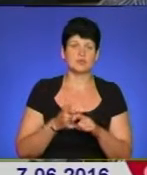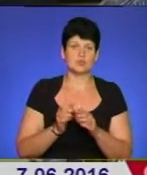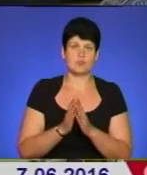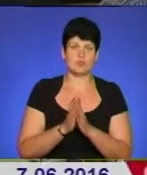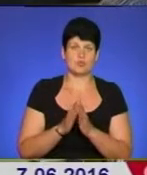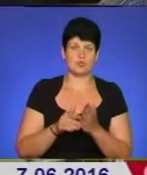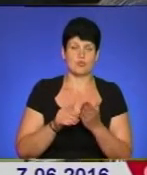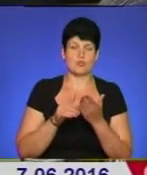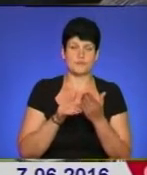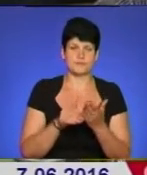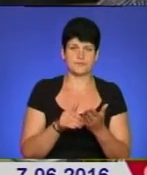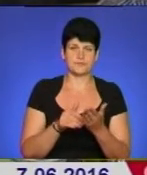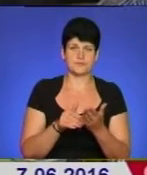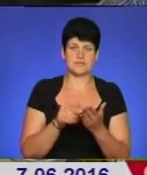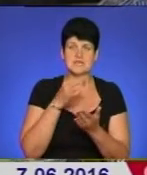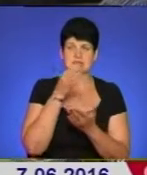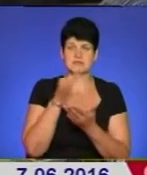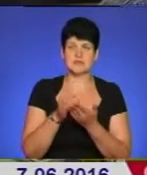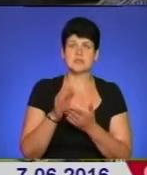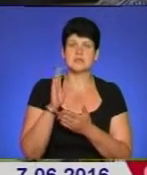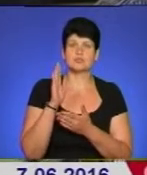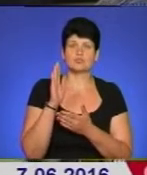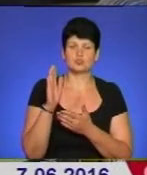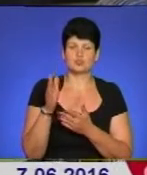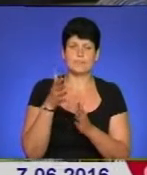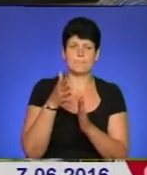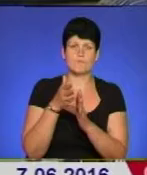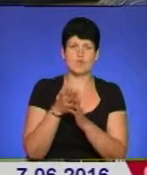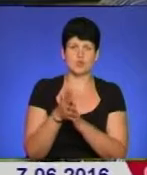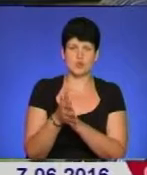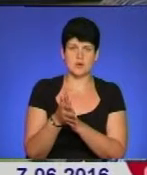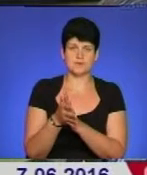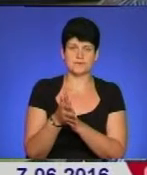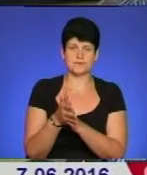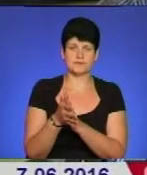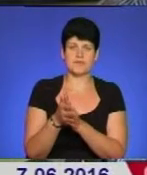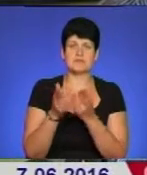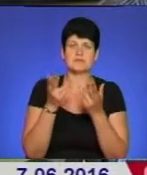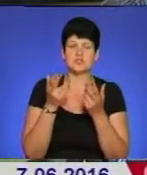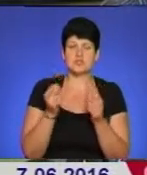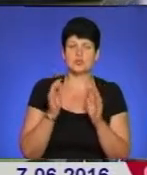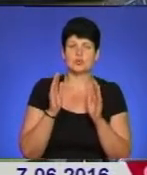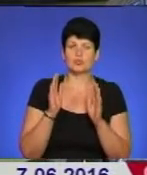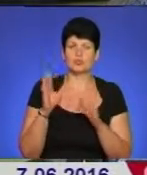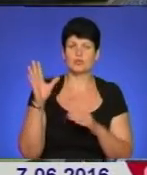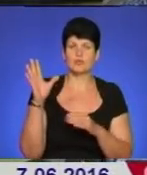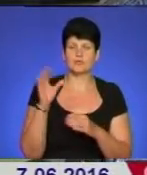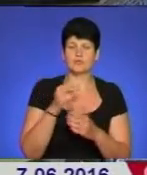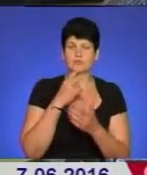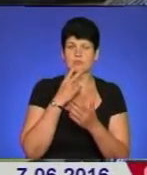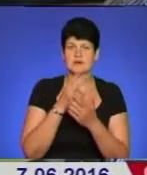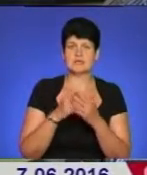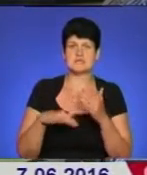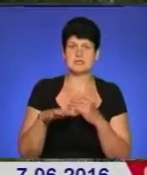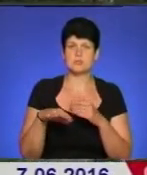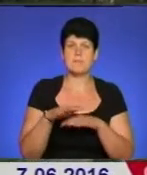допомагати. Звітність буде прозора і, звичайно, все буде висвітлюватися в засобах